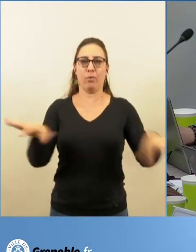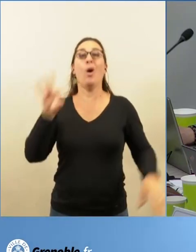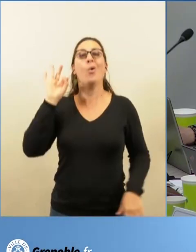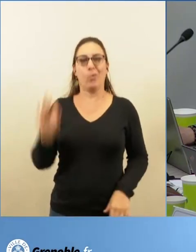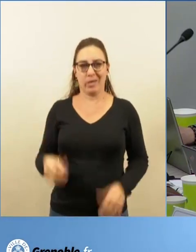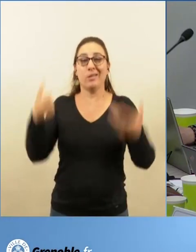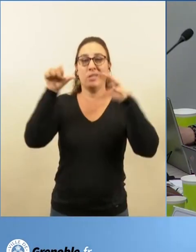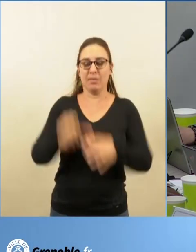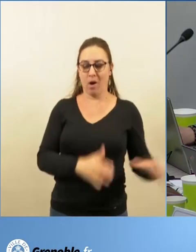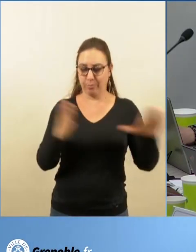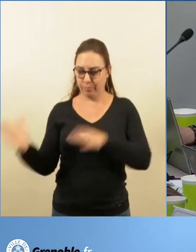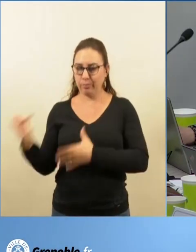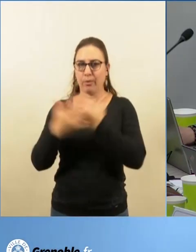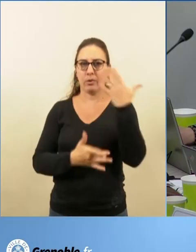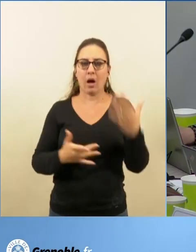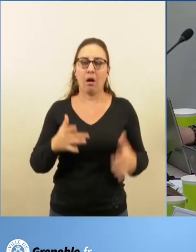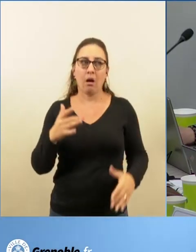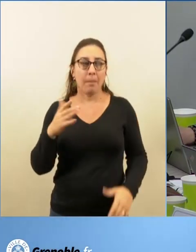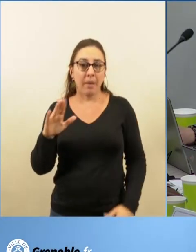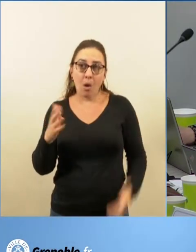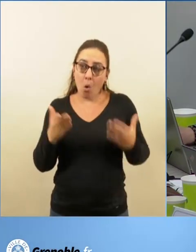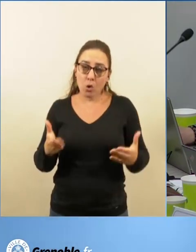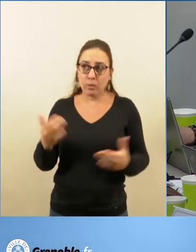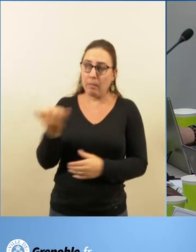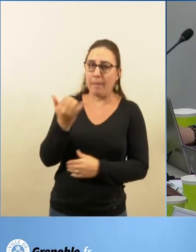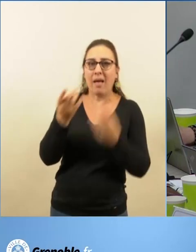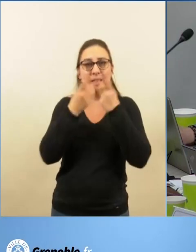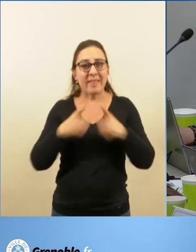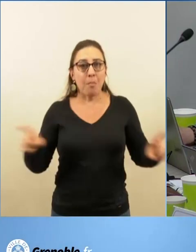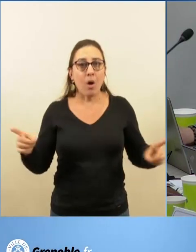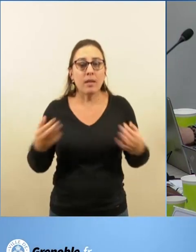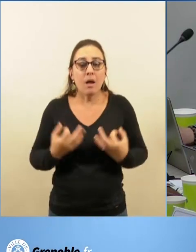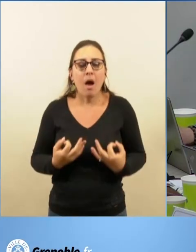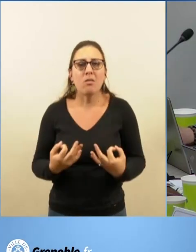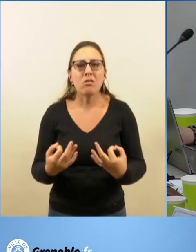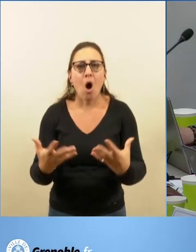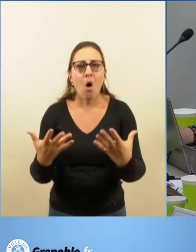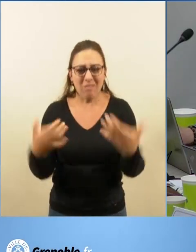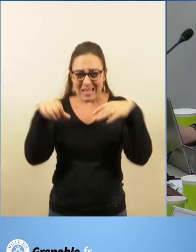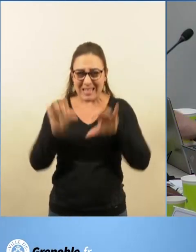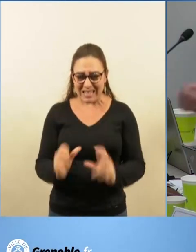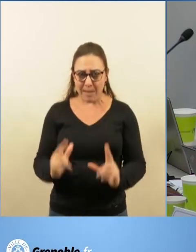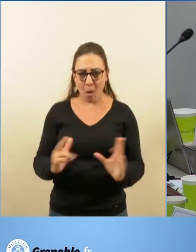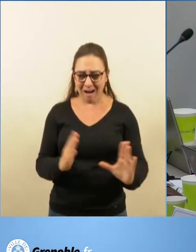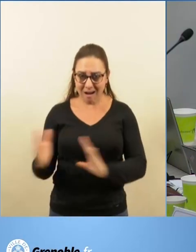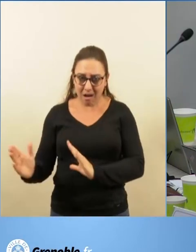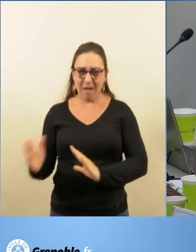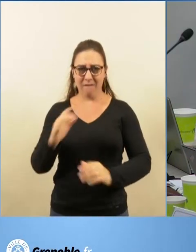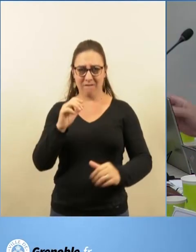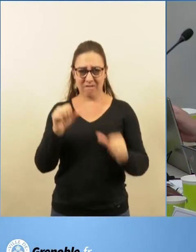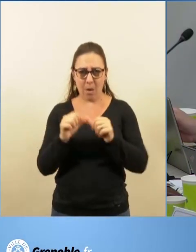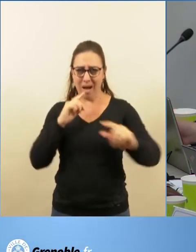de retard sur ce calendrier mais est-ce besoin de le dire ici la démocratie ça prend du temps six mois pendant lesquels nous avons discuté